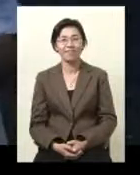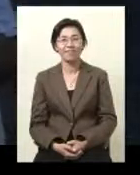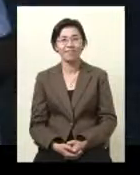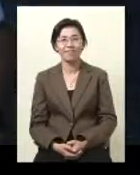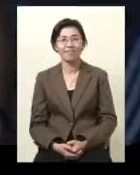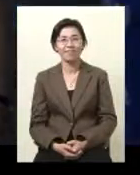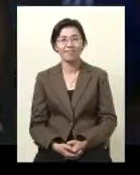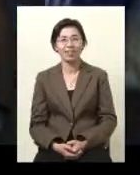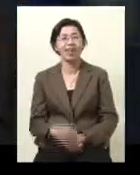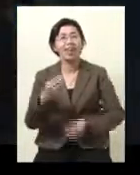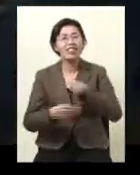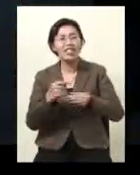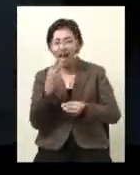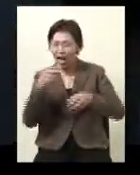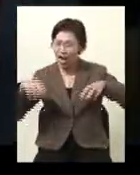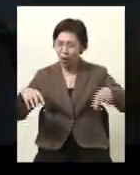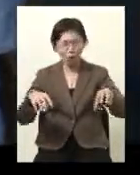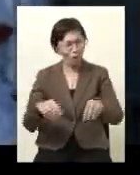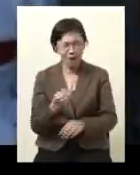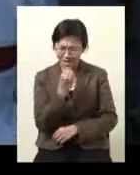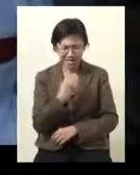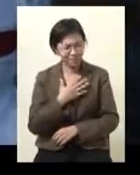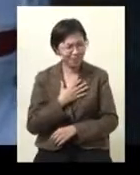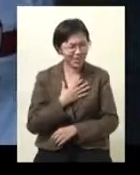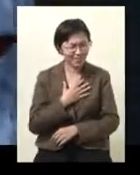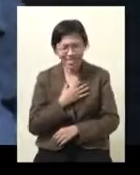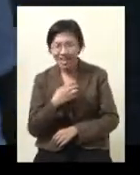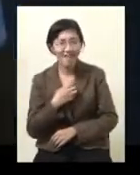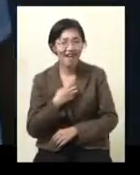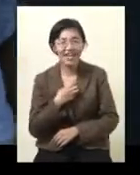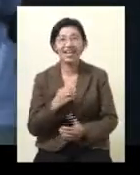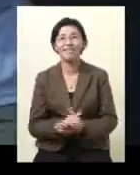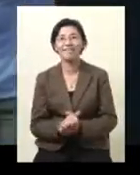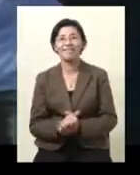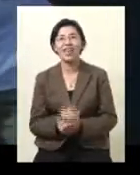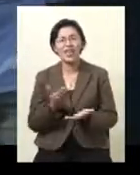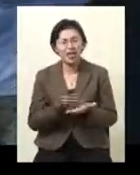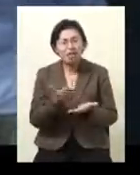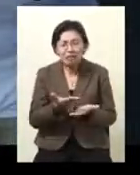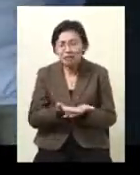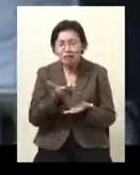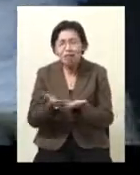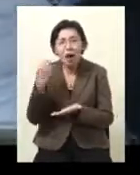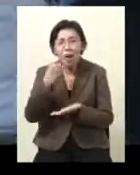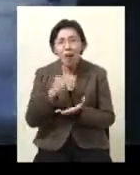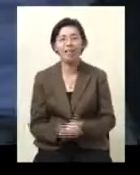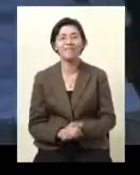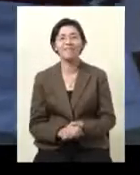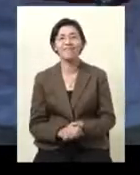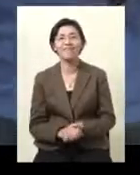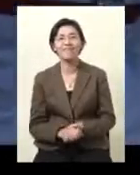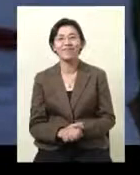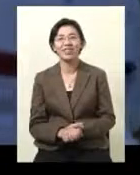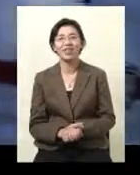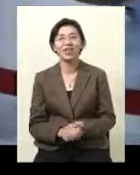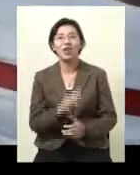มาที่ตลาดเนี่ยมีของน่าทานทั้งนั้นเลยเน า ะ จนต้องแวะซื้อเรื่อยๆเลย